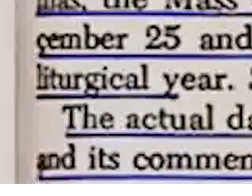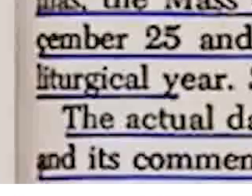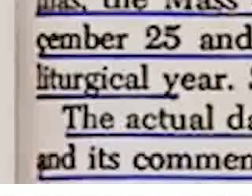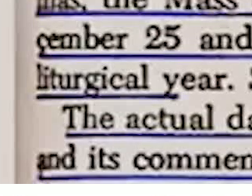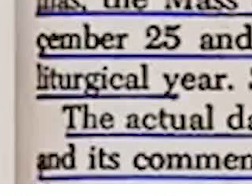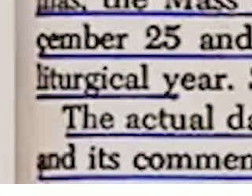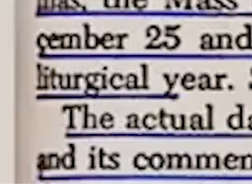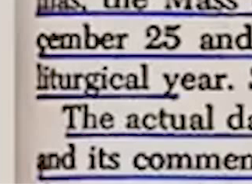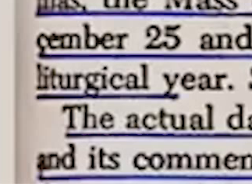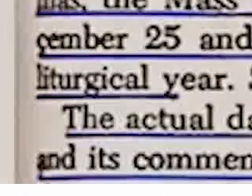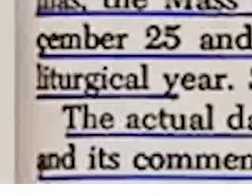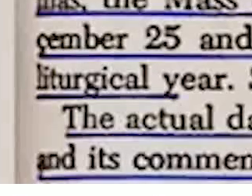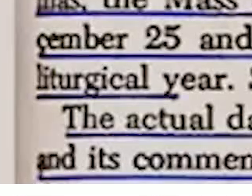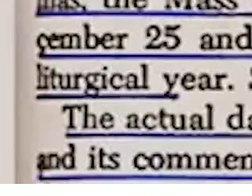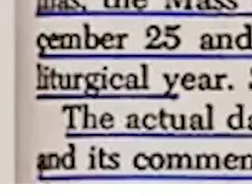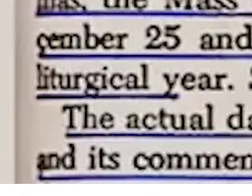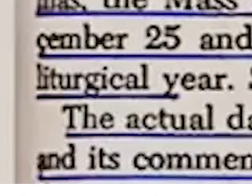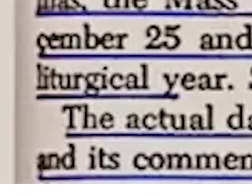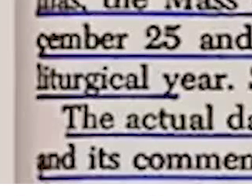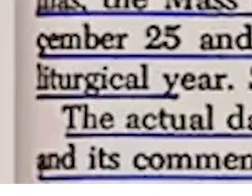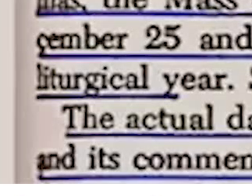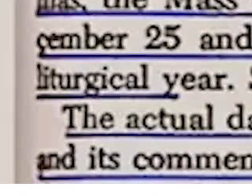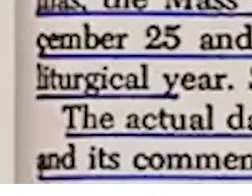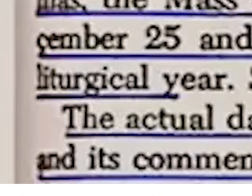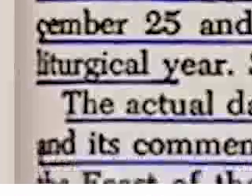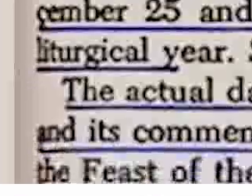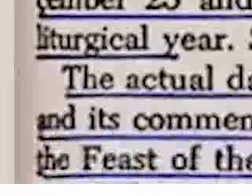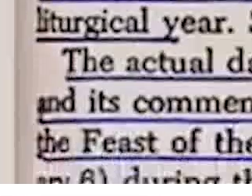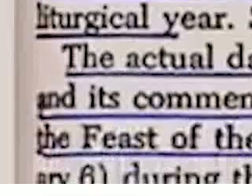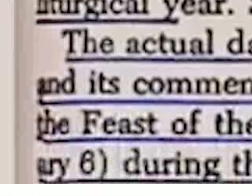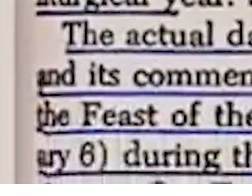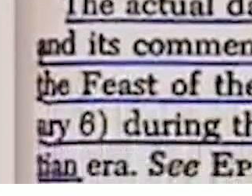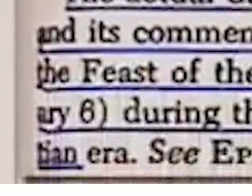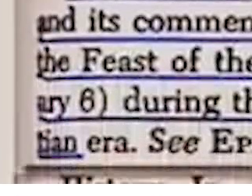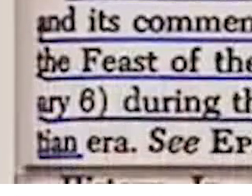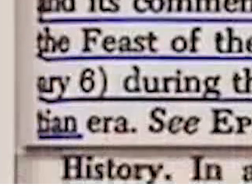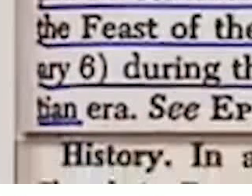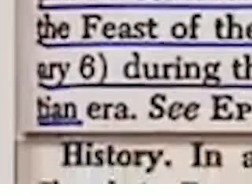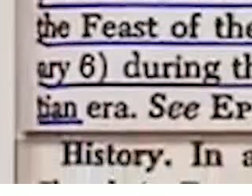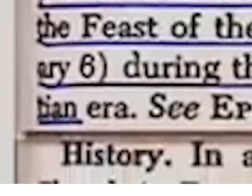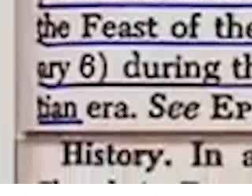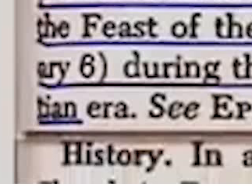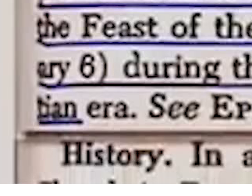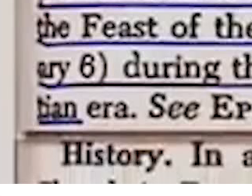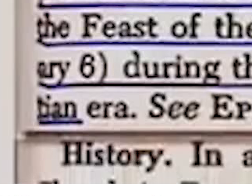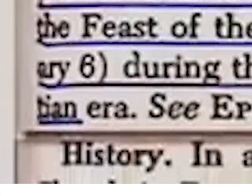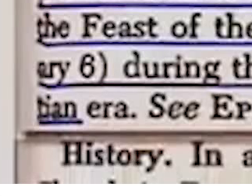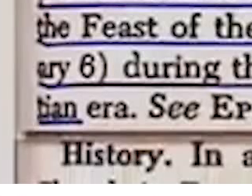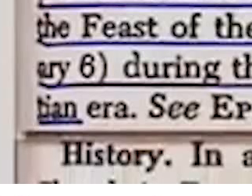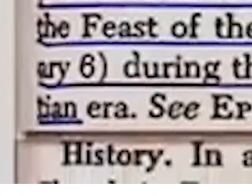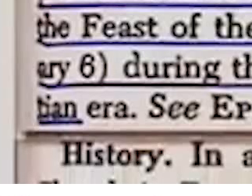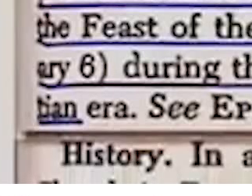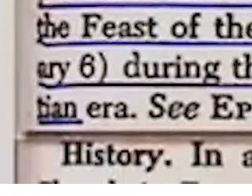December 25 and is one of the main feasts of the liturgical year. The actual date of